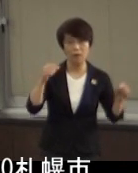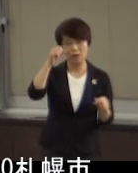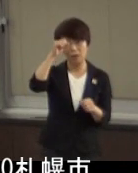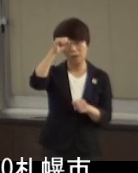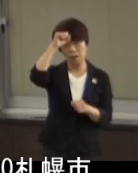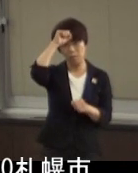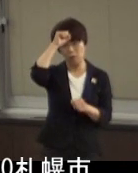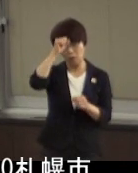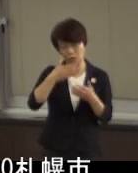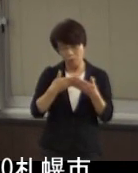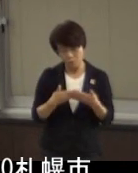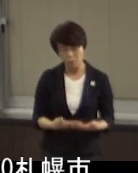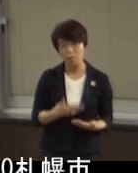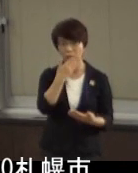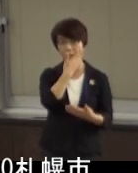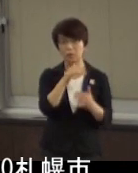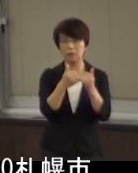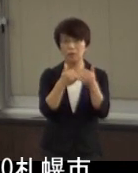ございますけれども、